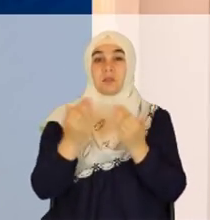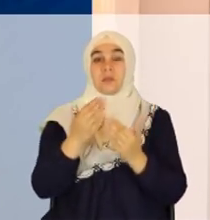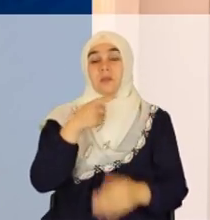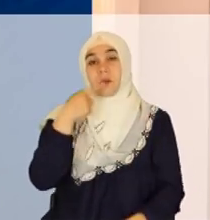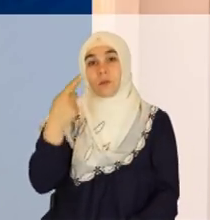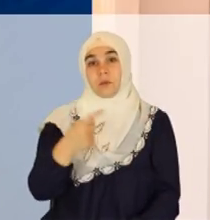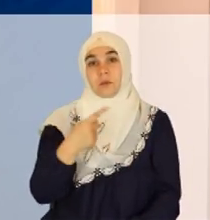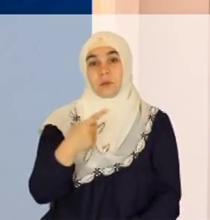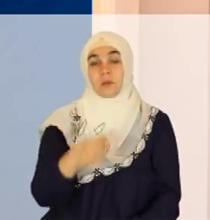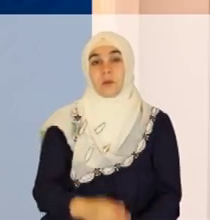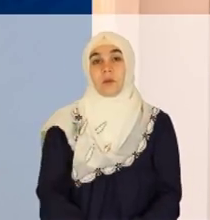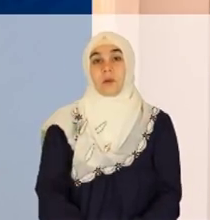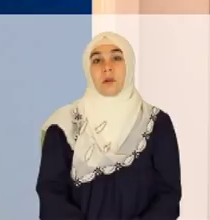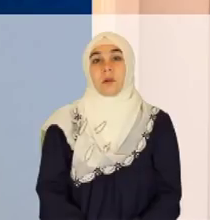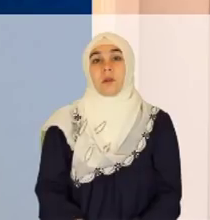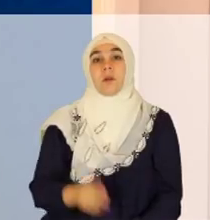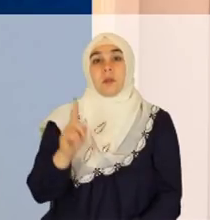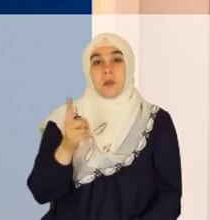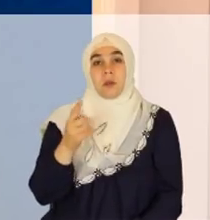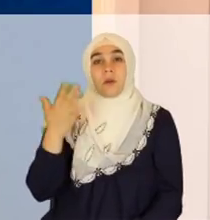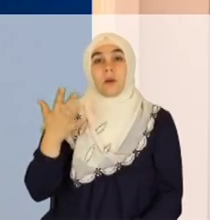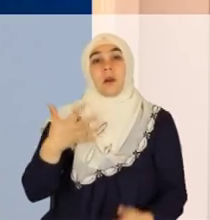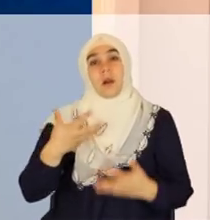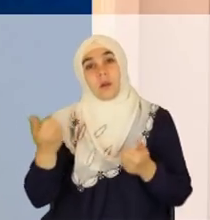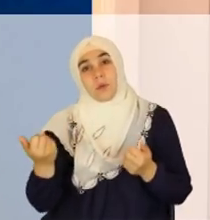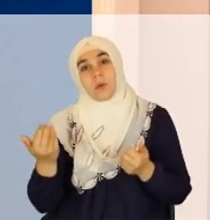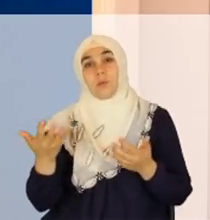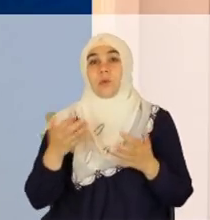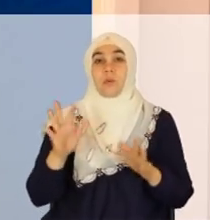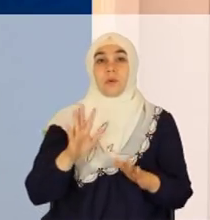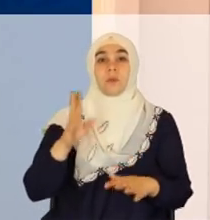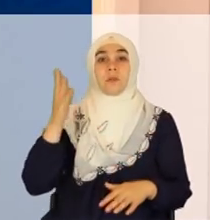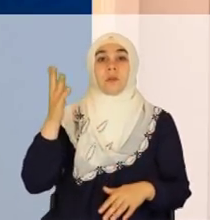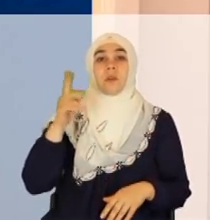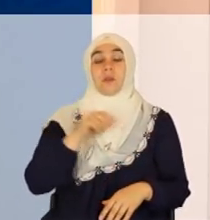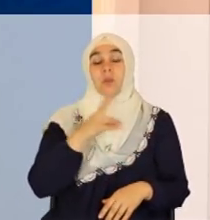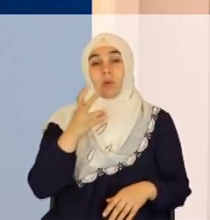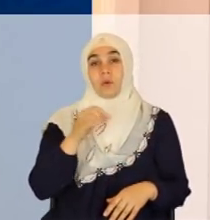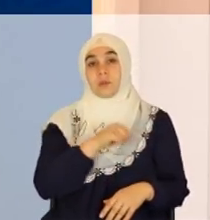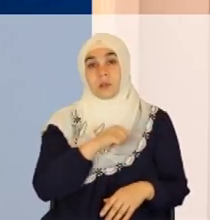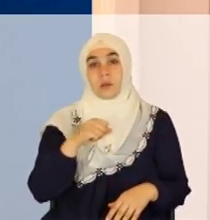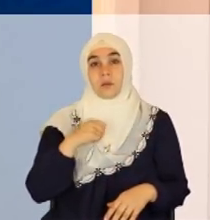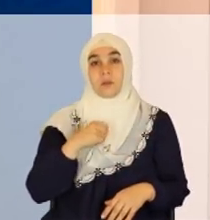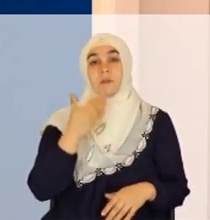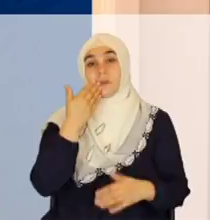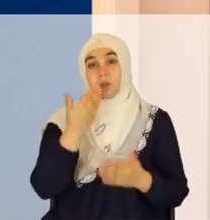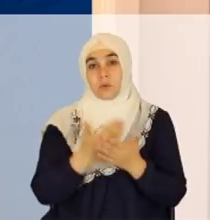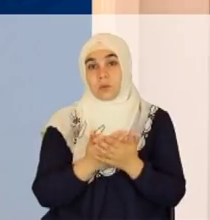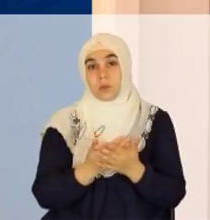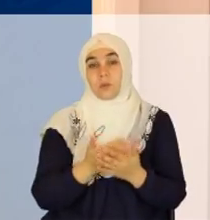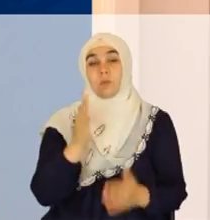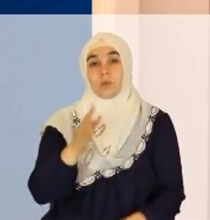gapni demak, qabul bo'ldi bo'lmasa Allohga bog'liq, lekin bizdan fatvo so'raydigan